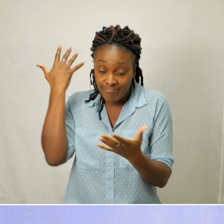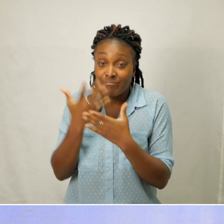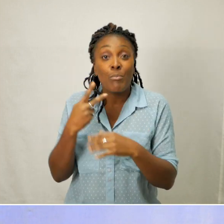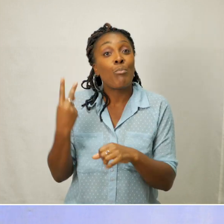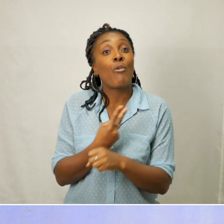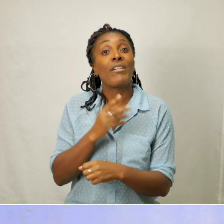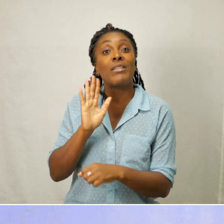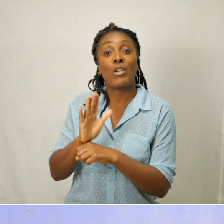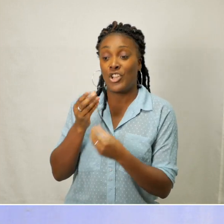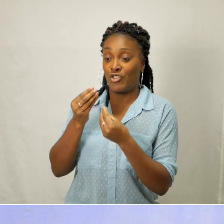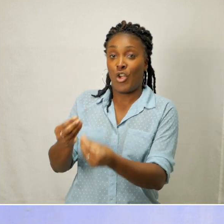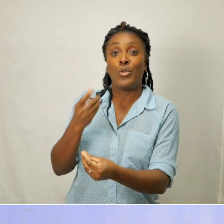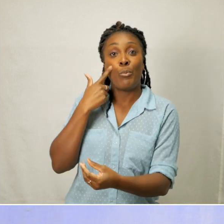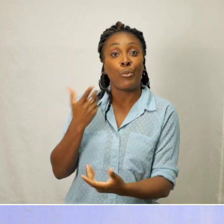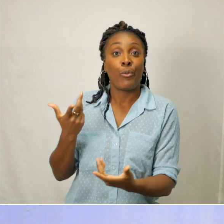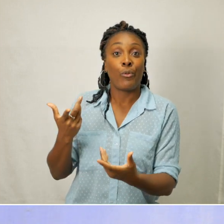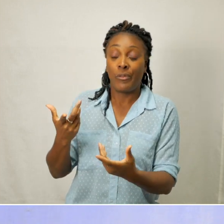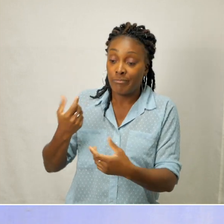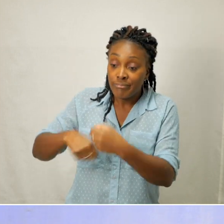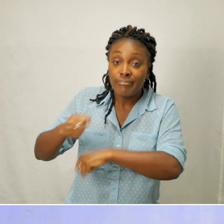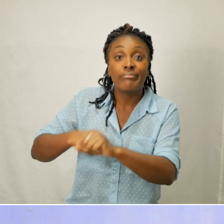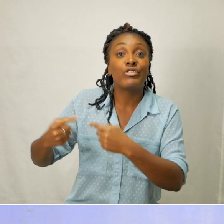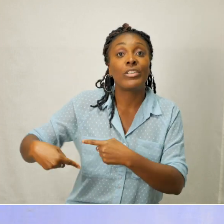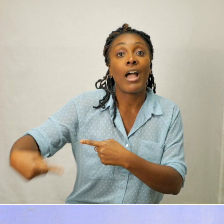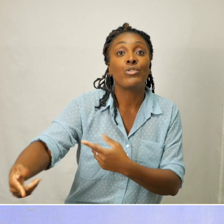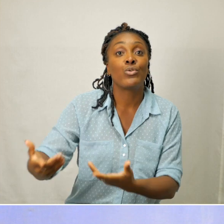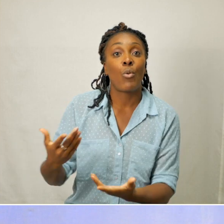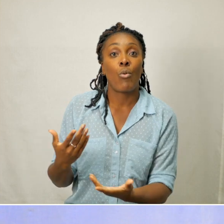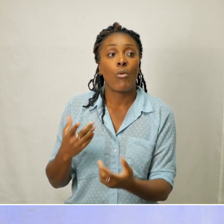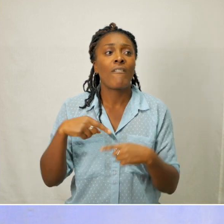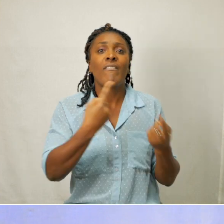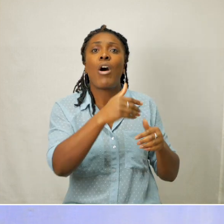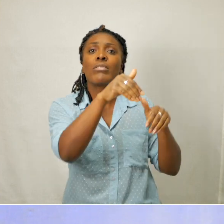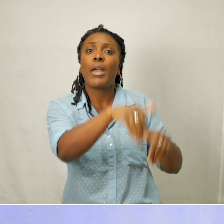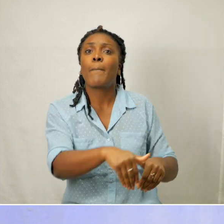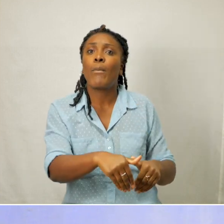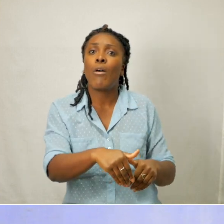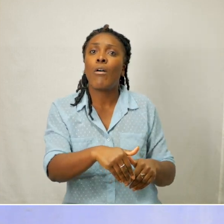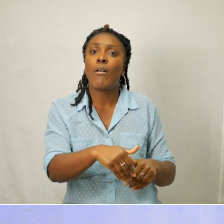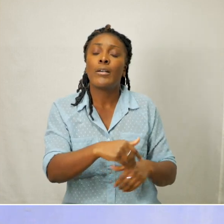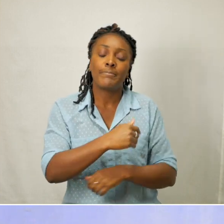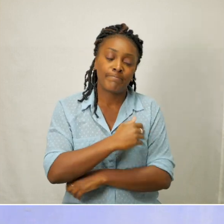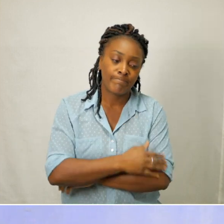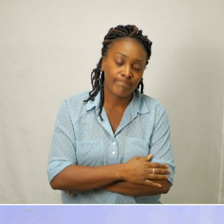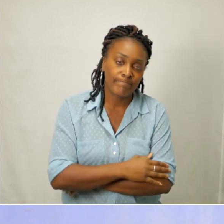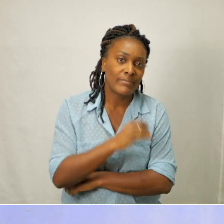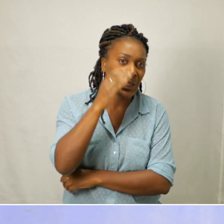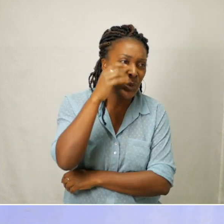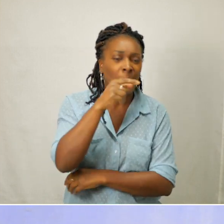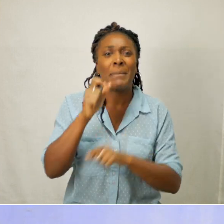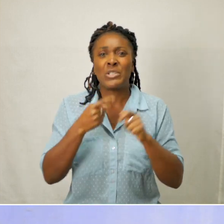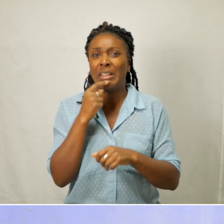qu'on laisse aux générations suivantes. Et parfois même, malheureusement, quand on va dans des enterrements, on entend des remarques parfois